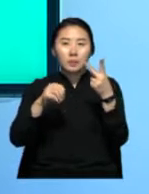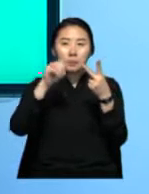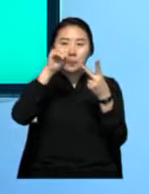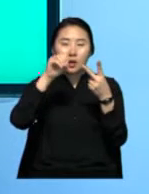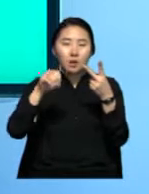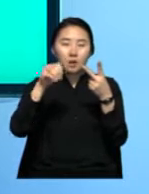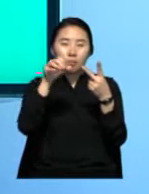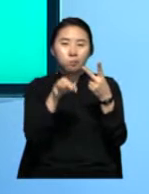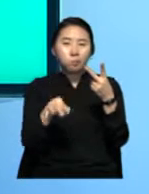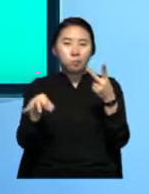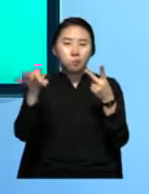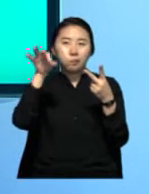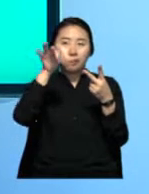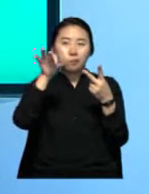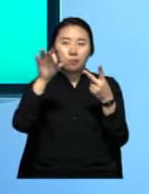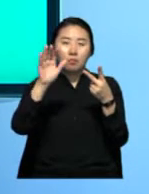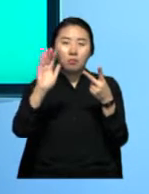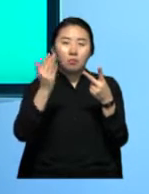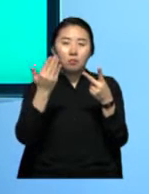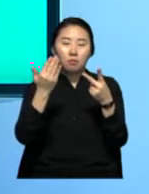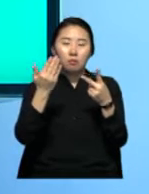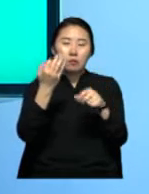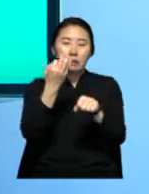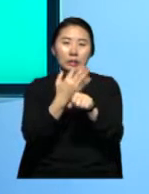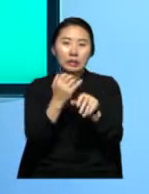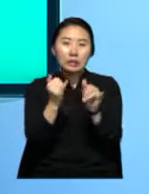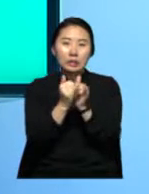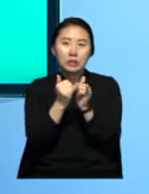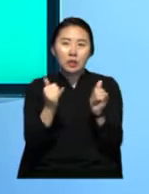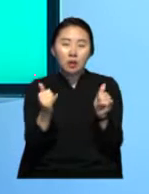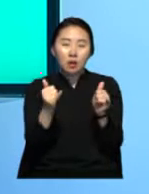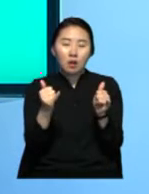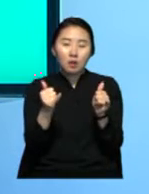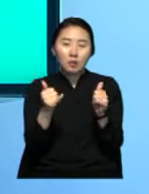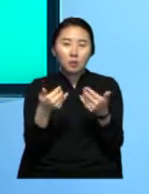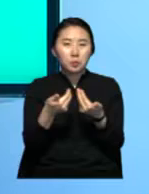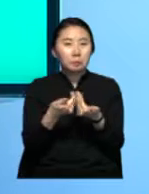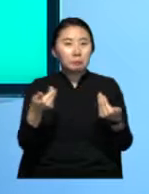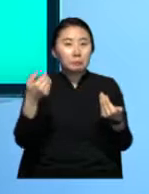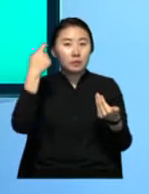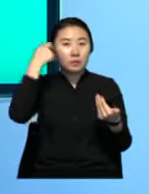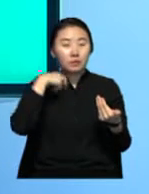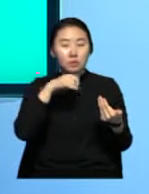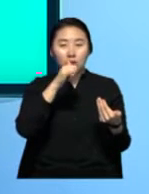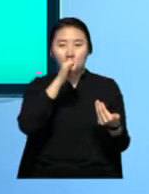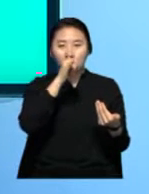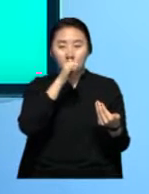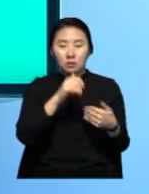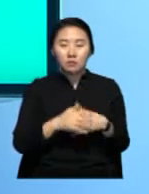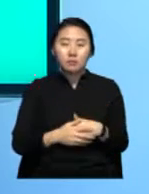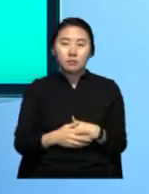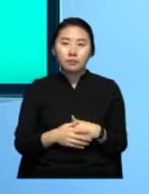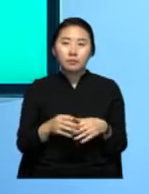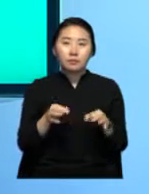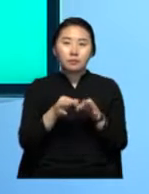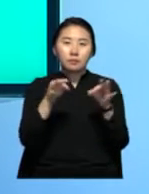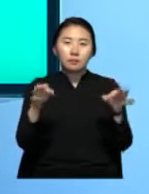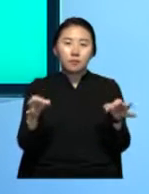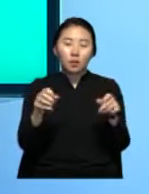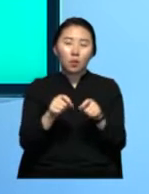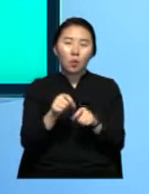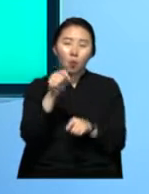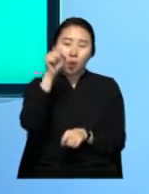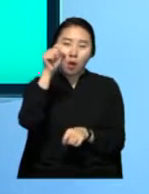2%대 상승률을 기록했습니다. 물론 소비자들이 체감하는 물가와는 괴리가 있다는 지적이 있지만 그동안 꽤 오랜 기간